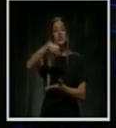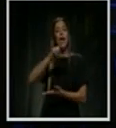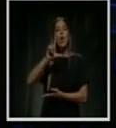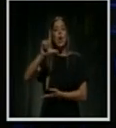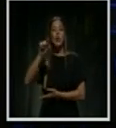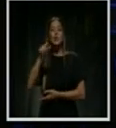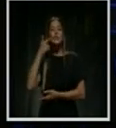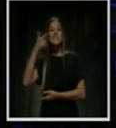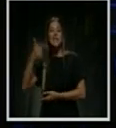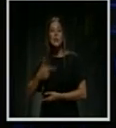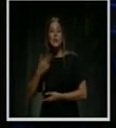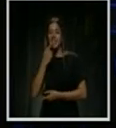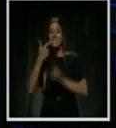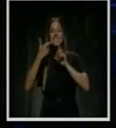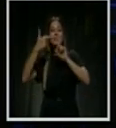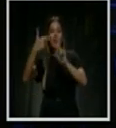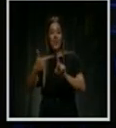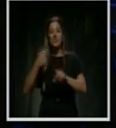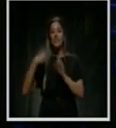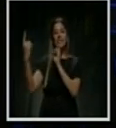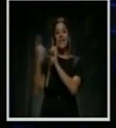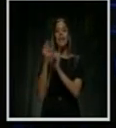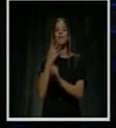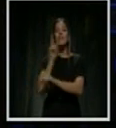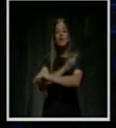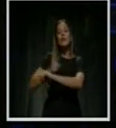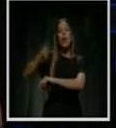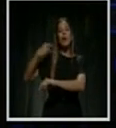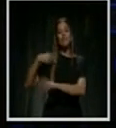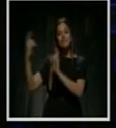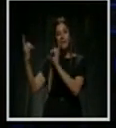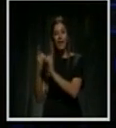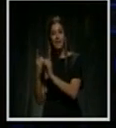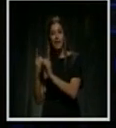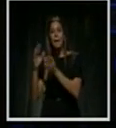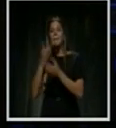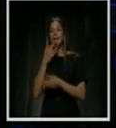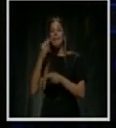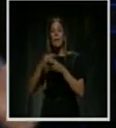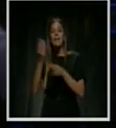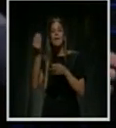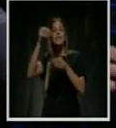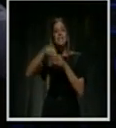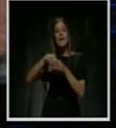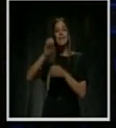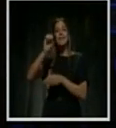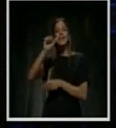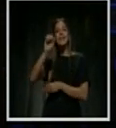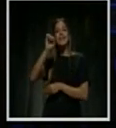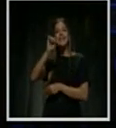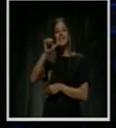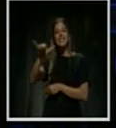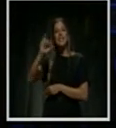ta' 17-il sena li tqajt miegħu il-ġimgħa l-għaddiet meta nawgurajna l-investiment tal-EasyJet, Zazuh illi ta' 16-il sena beda